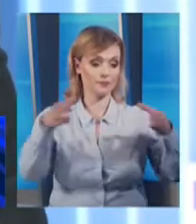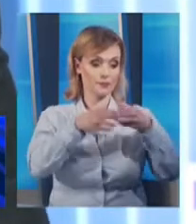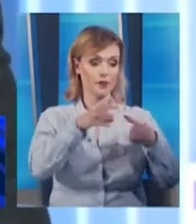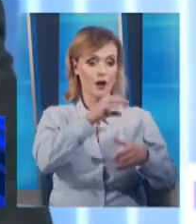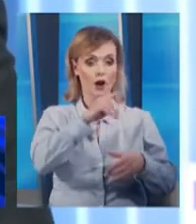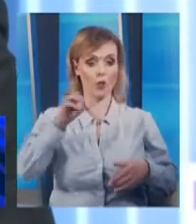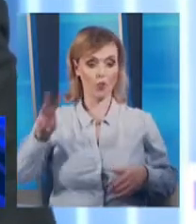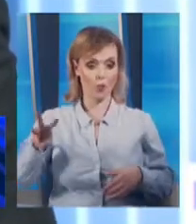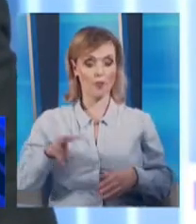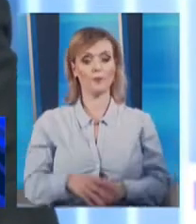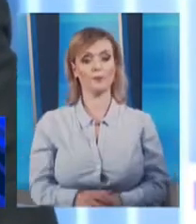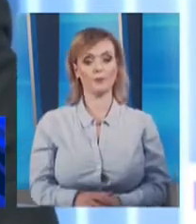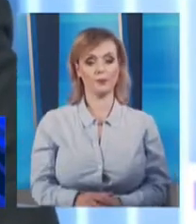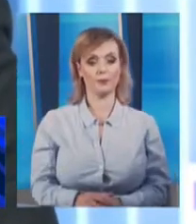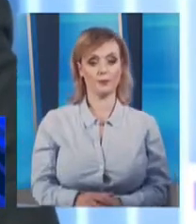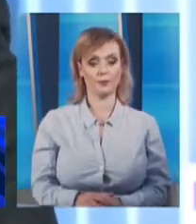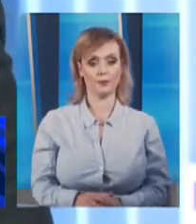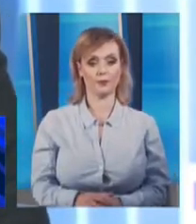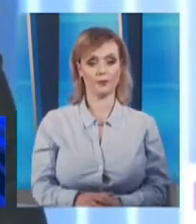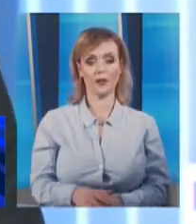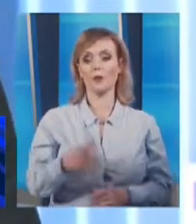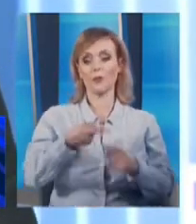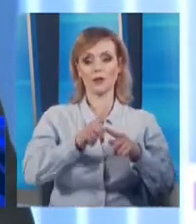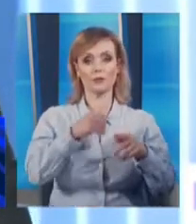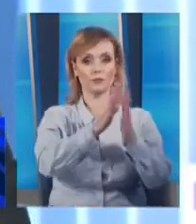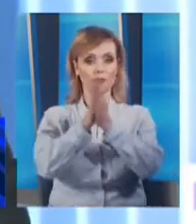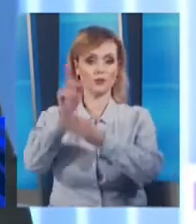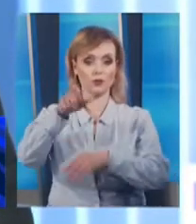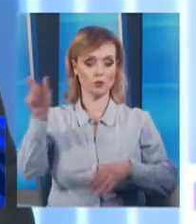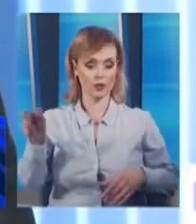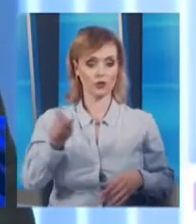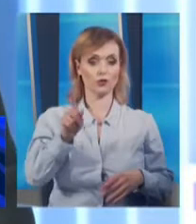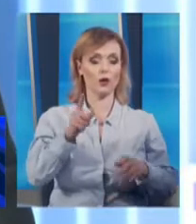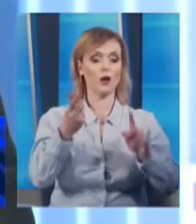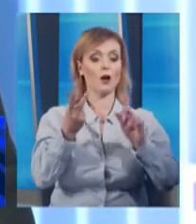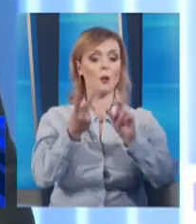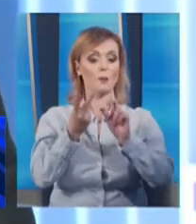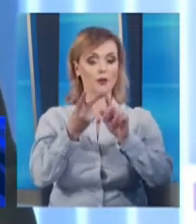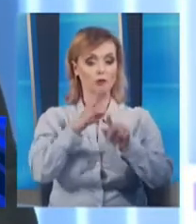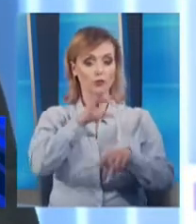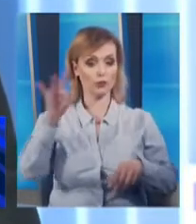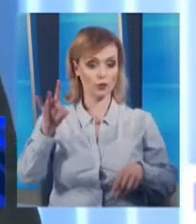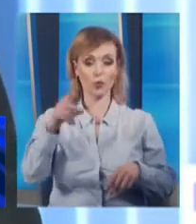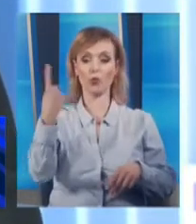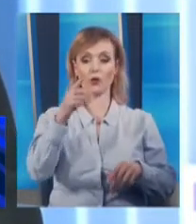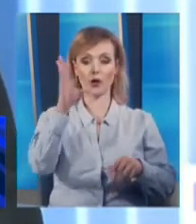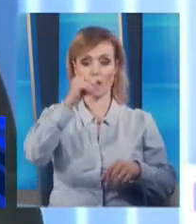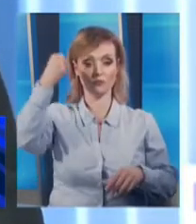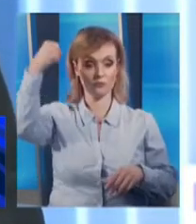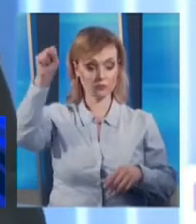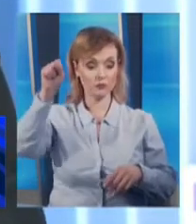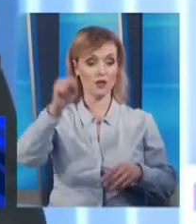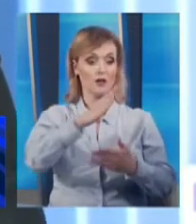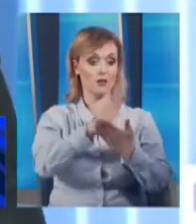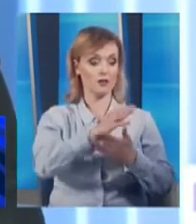cetățenii Republicii Moldova, având în vedere că toate studiile recente spun că în turul 2 unicul care îl poate bate pe Igor Dodon este Andrei